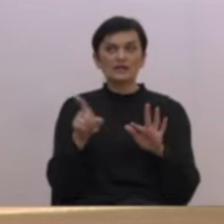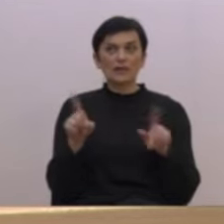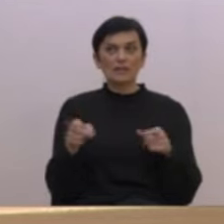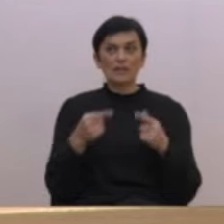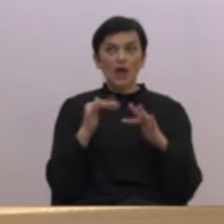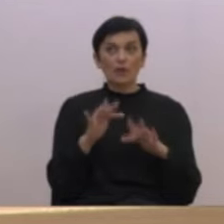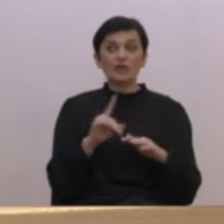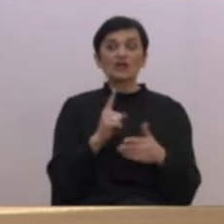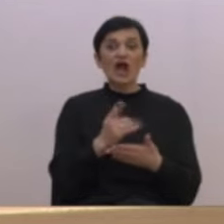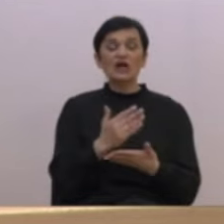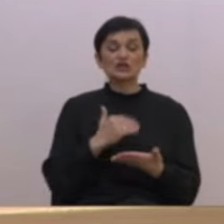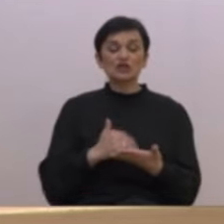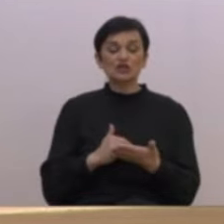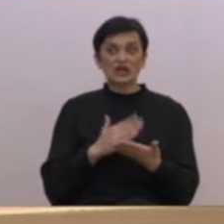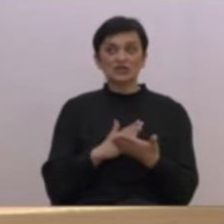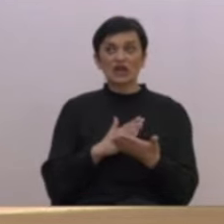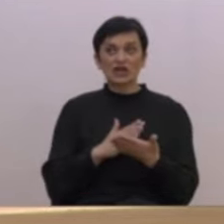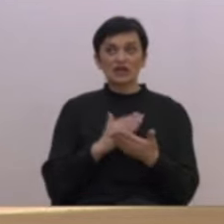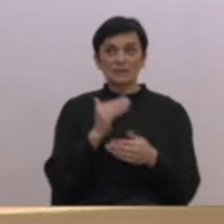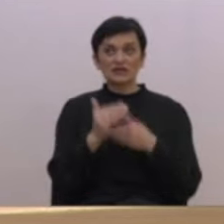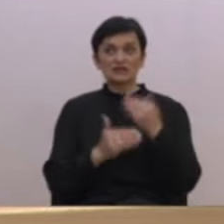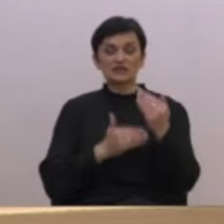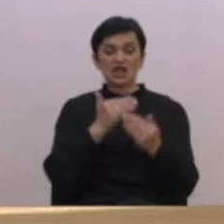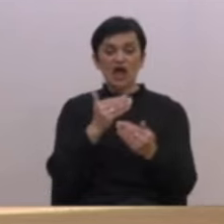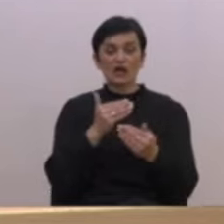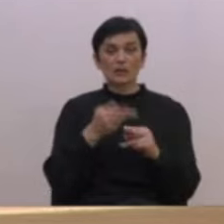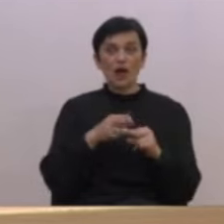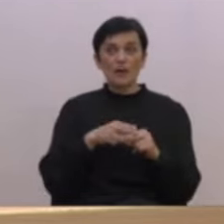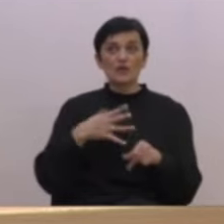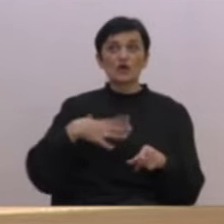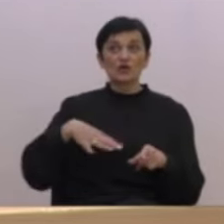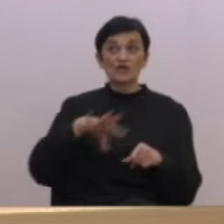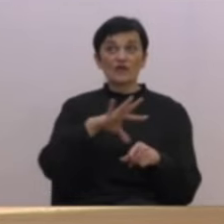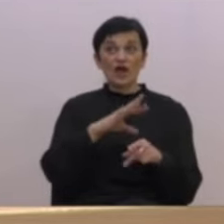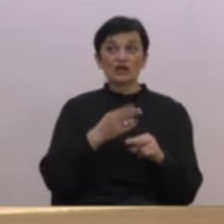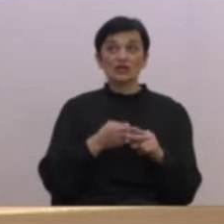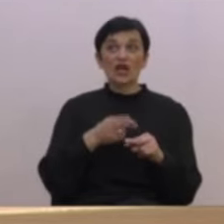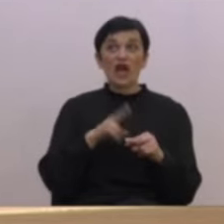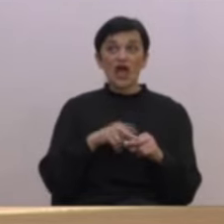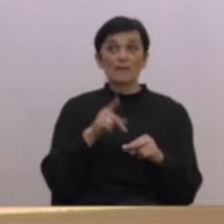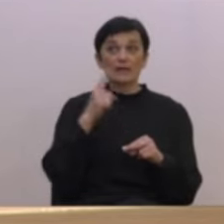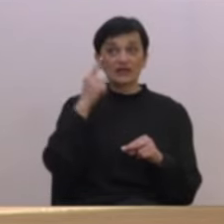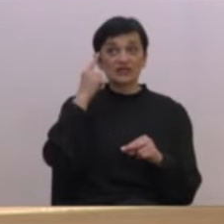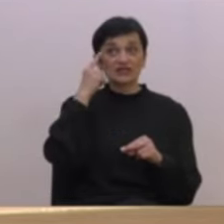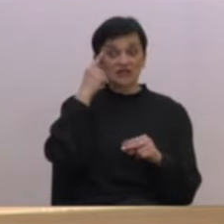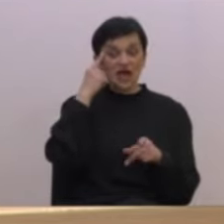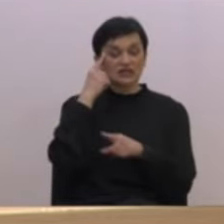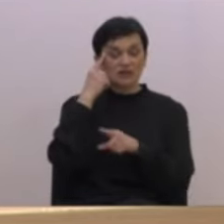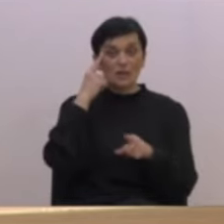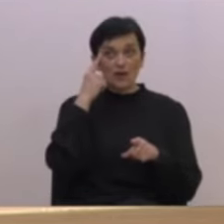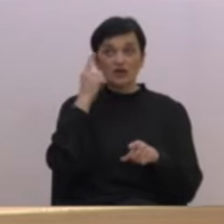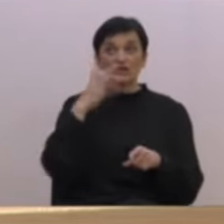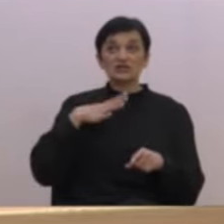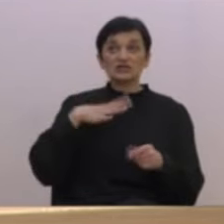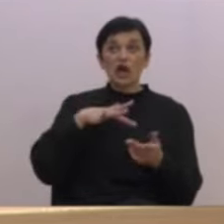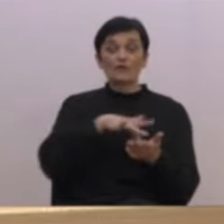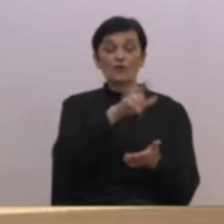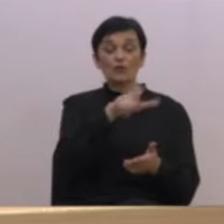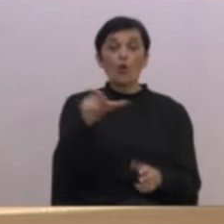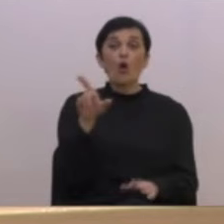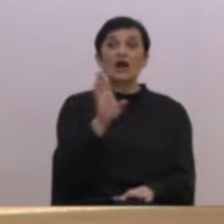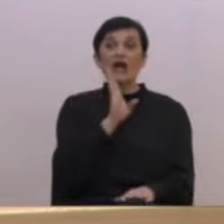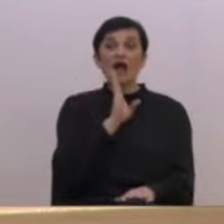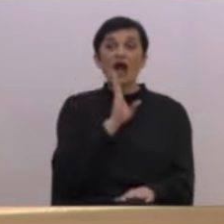და რა შედეგებსაც დებენ წარმატებისთვის ამ ქვეყნის. და ამაზეა დასაფიქრებელი და მე მგონია, რომ საქართველოს მოქალაქეები და